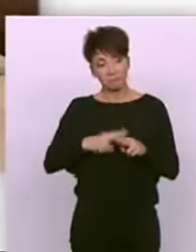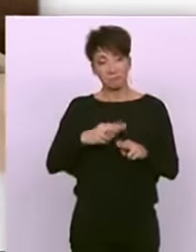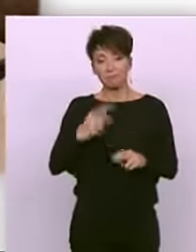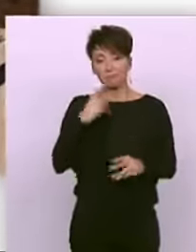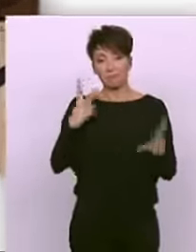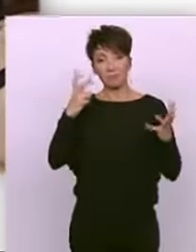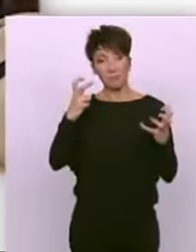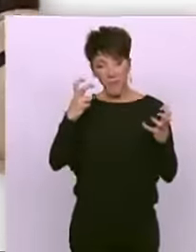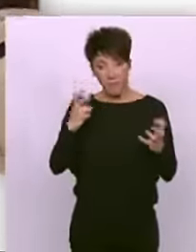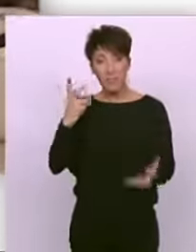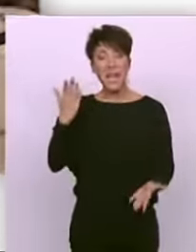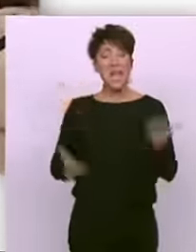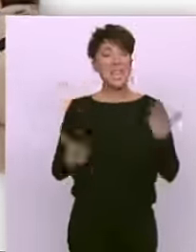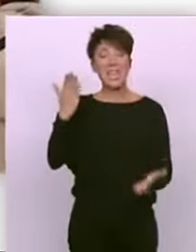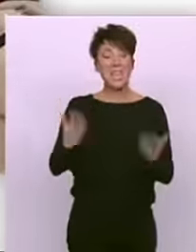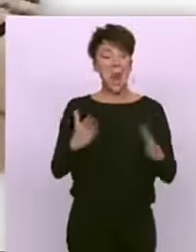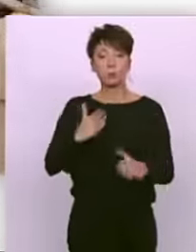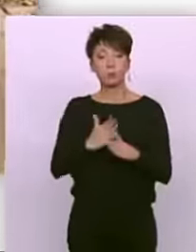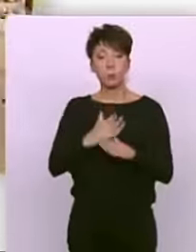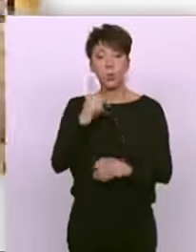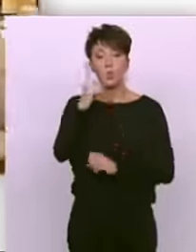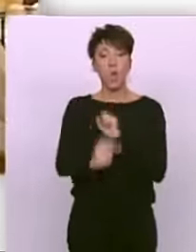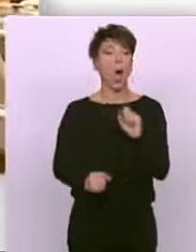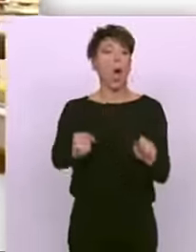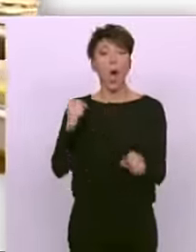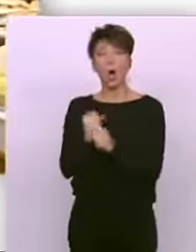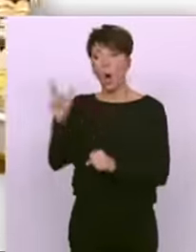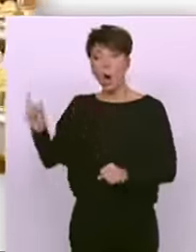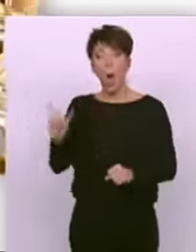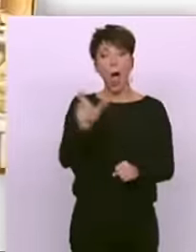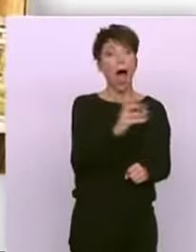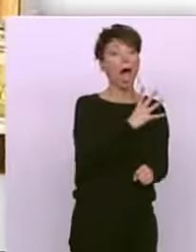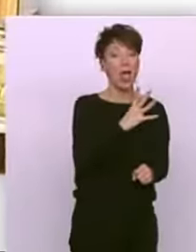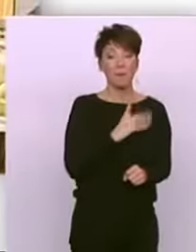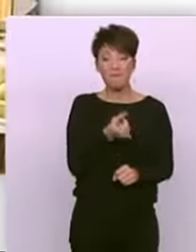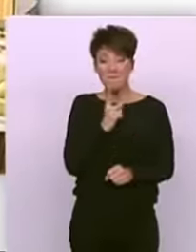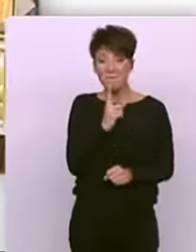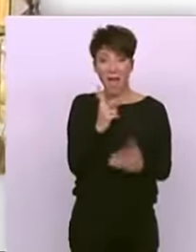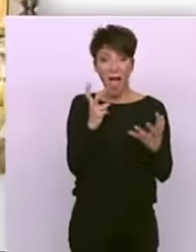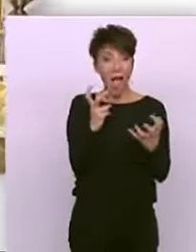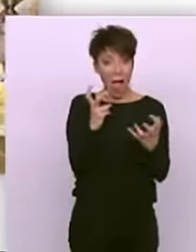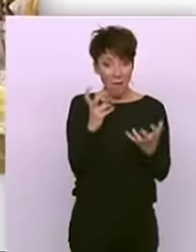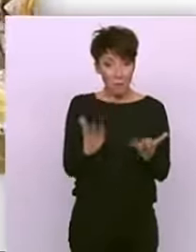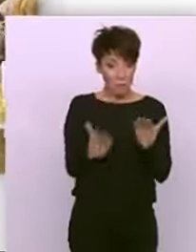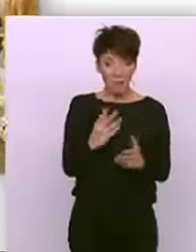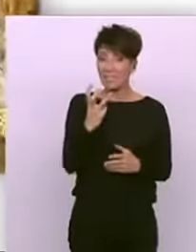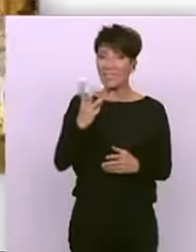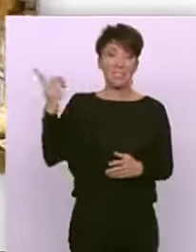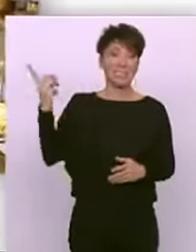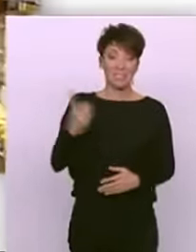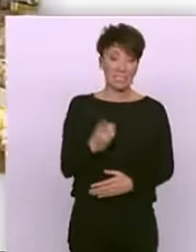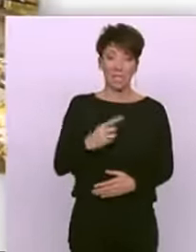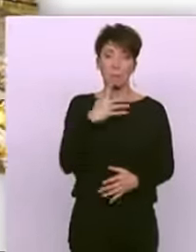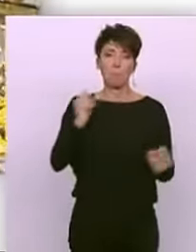καταναλώνει 70 κιλά ψωμί το χρόνο κατά κεφαλήν. Από αυτά τα 70 κιλά, το 30% εκτιμούν οι αρτοποιοί